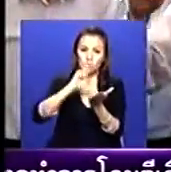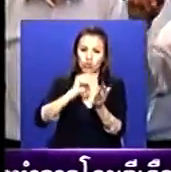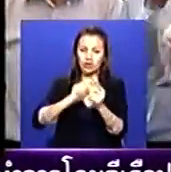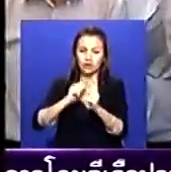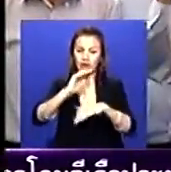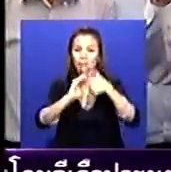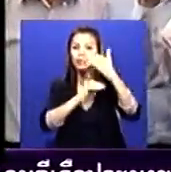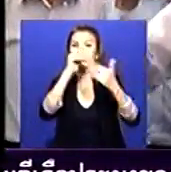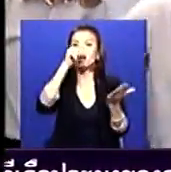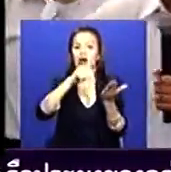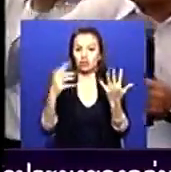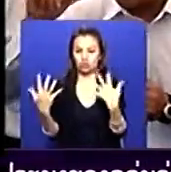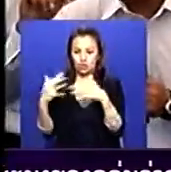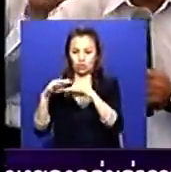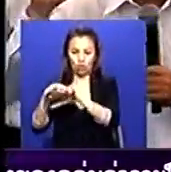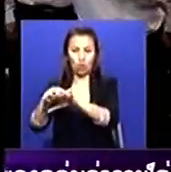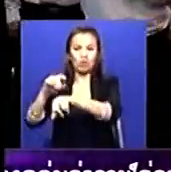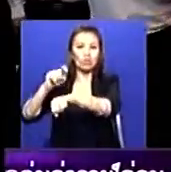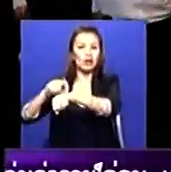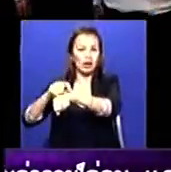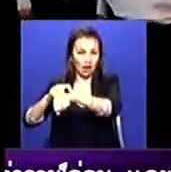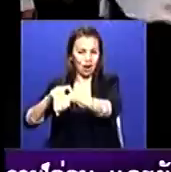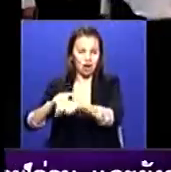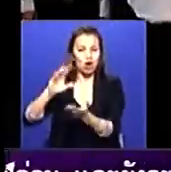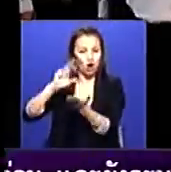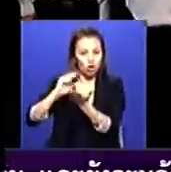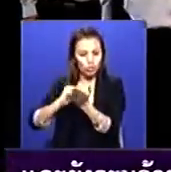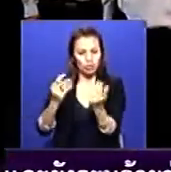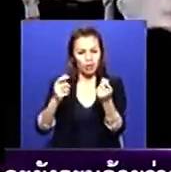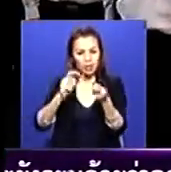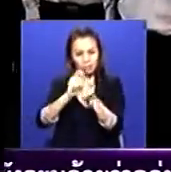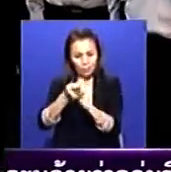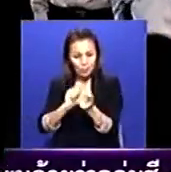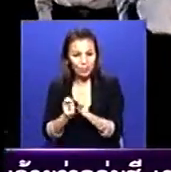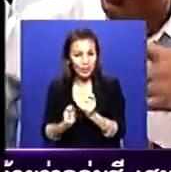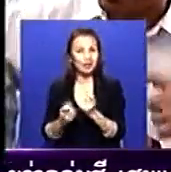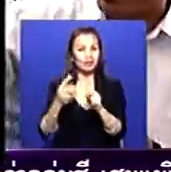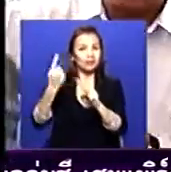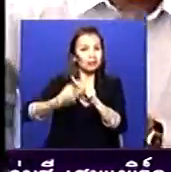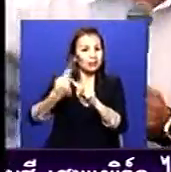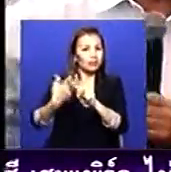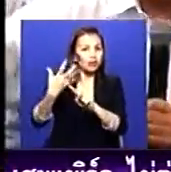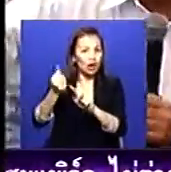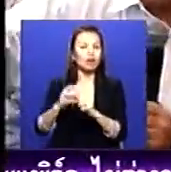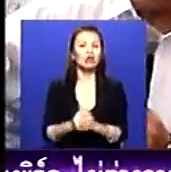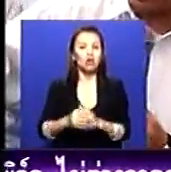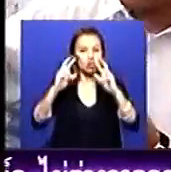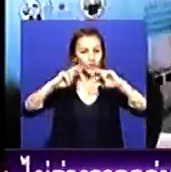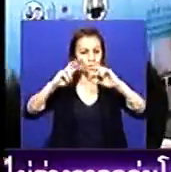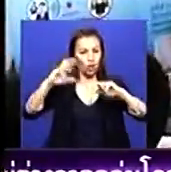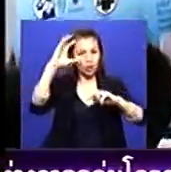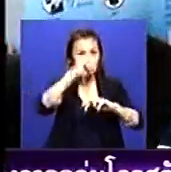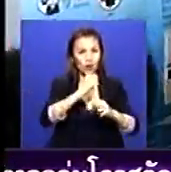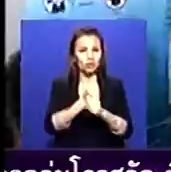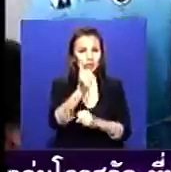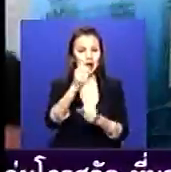ข้อมูลให้สอดคล้องกับช่วงเวลาและสถานการณ์ที่เปลี่ยนแปลงโดยวิเคราะห์เหตุการณ์ล่วงหน้าได้อย่างแม่นยำจะทำให้เกิดความมั่นใ